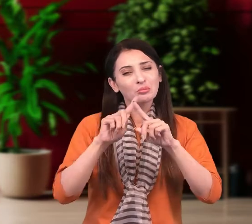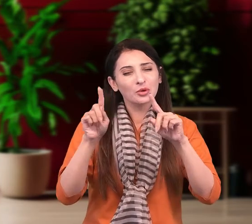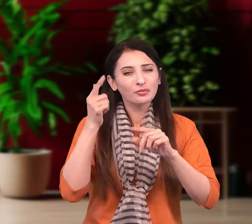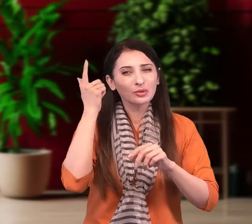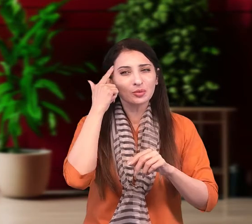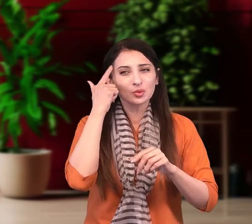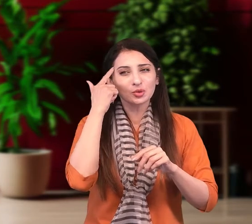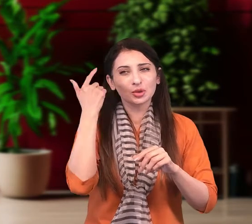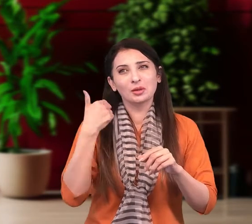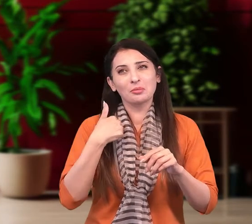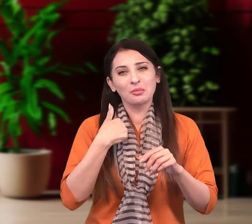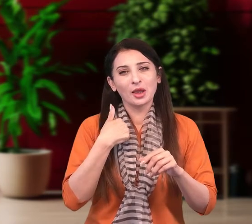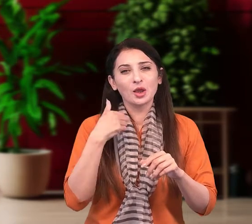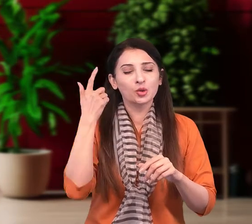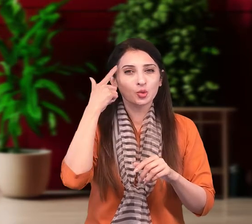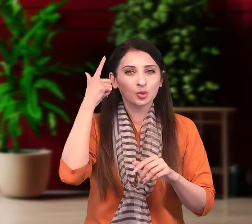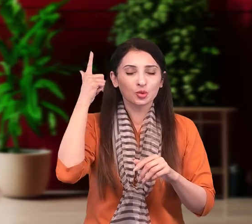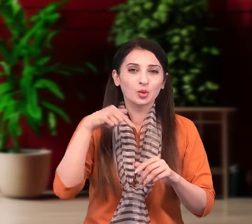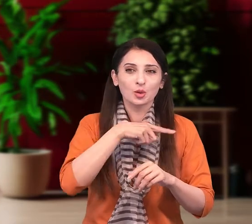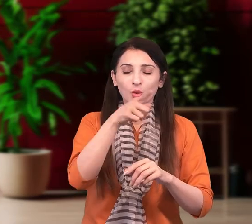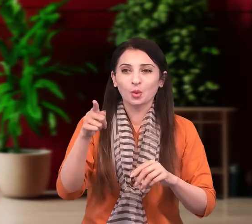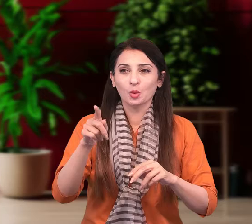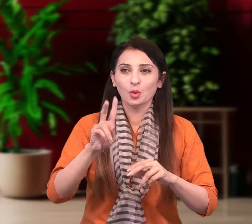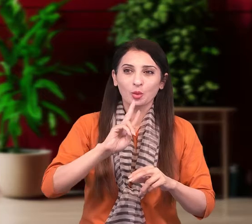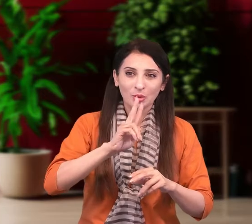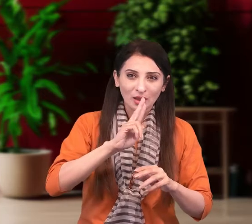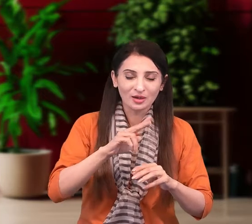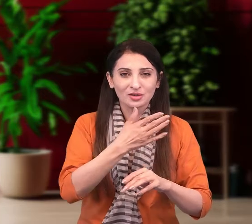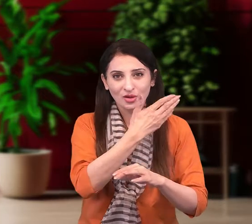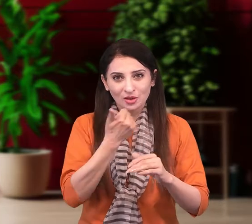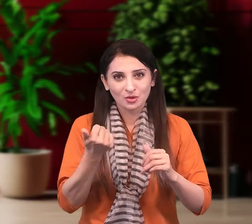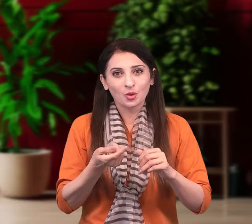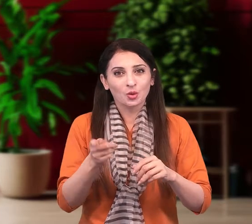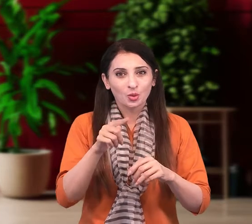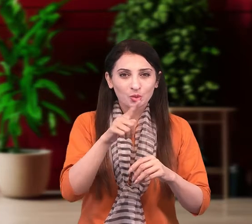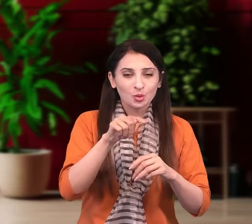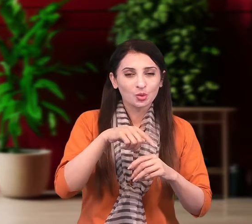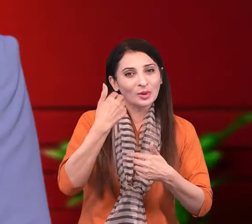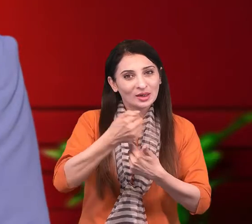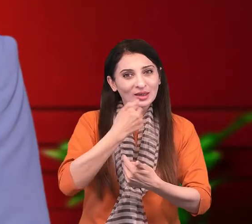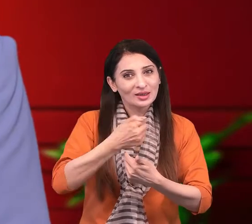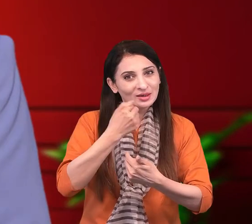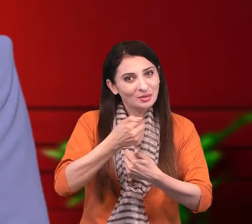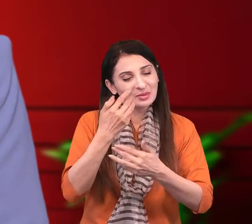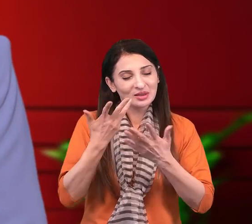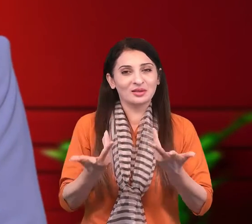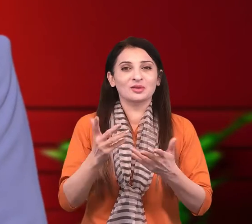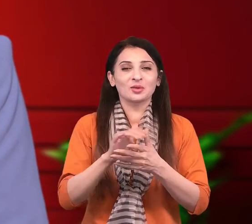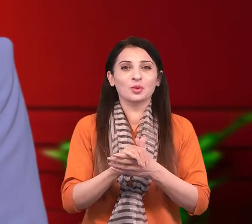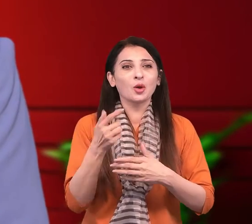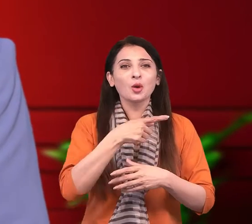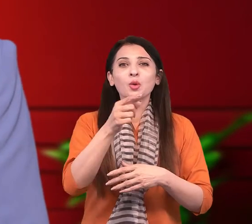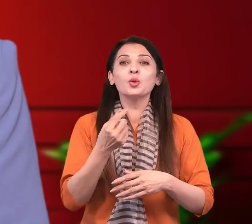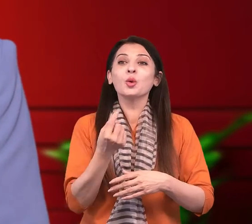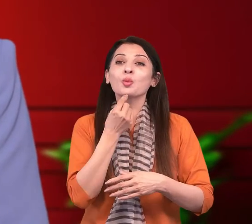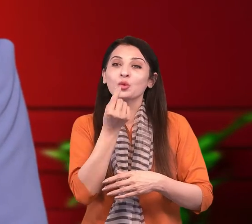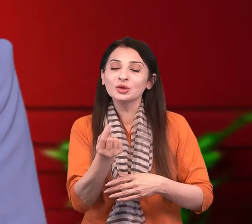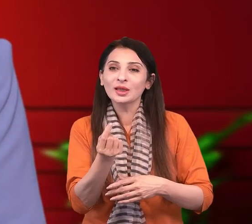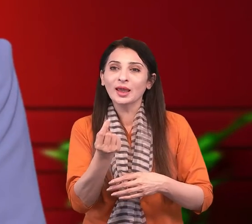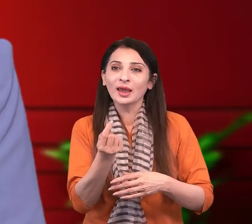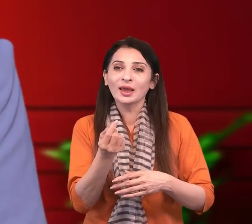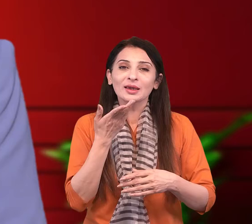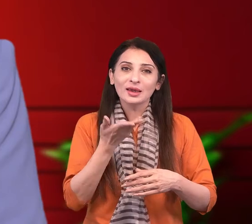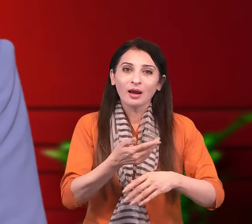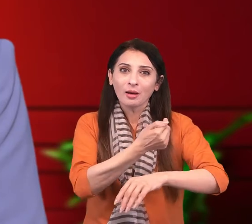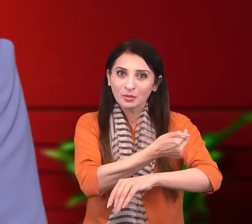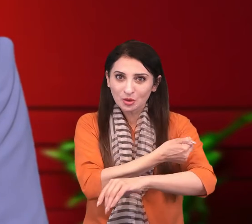दैट आई लव टू इंटीग्रेट। आई एम लर्निंग समथिंग न्यू एवरी डे। लोग अक्सर मुझसे पूछते हैं कि आपके शोबे में